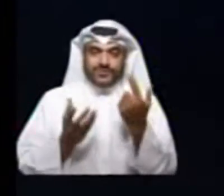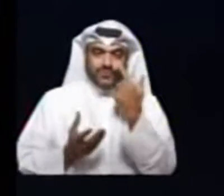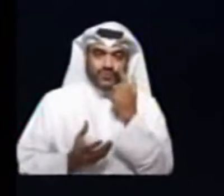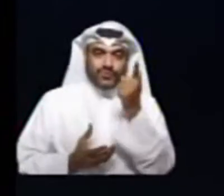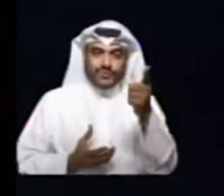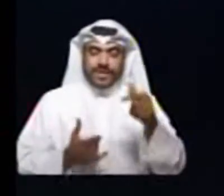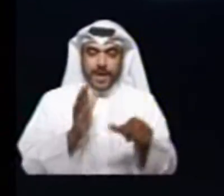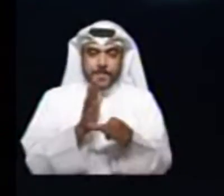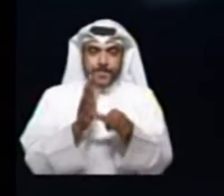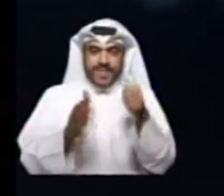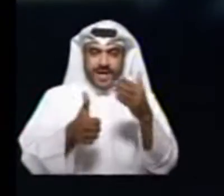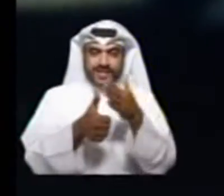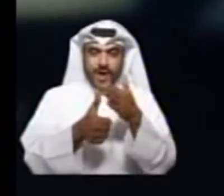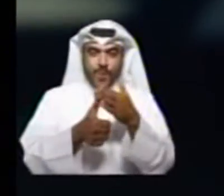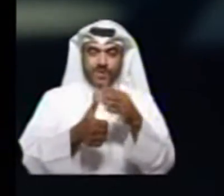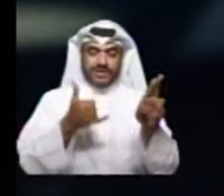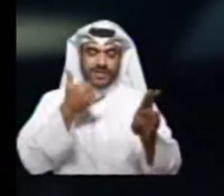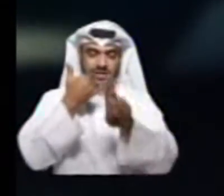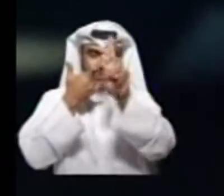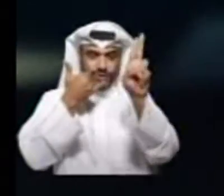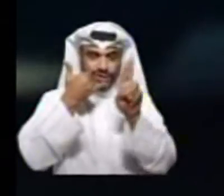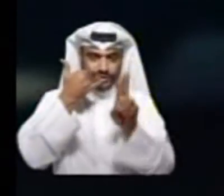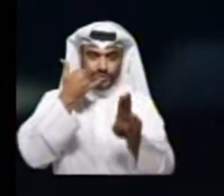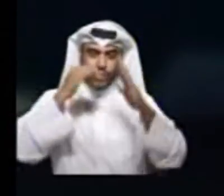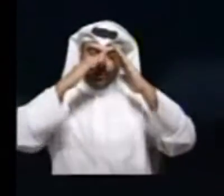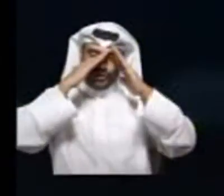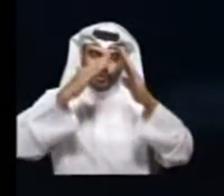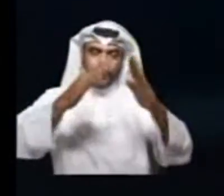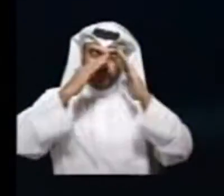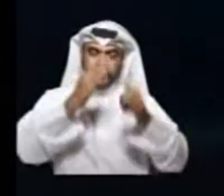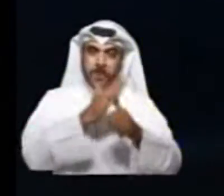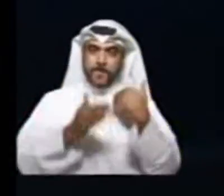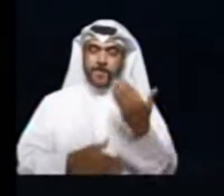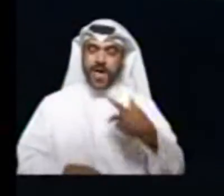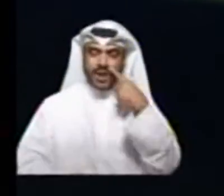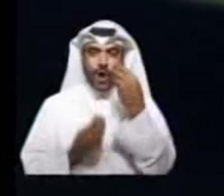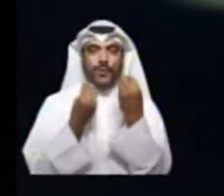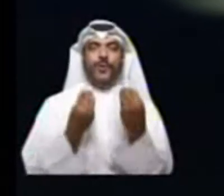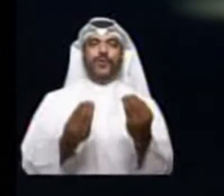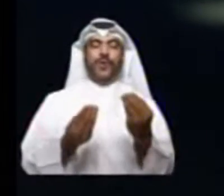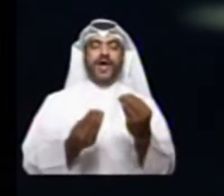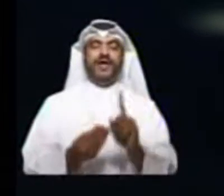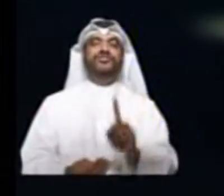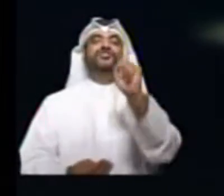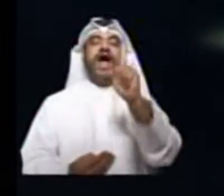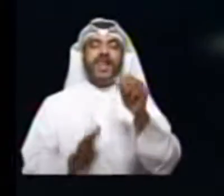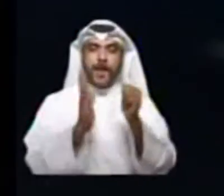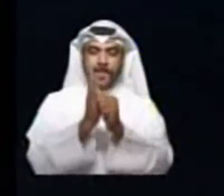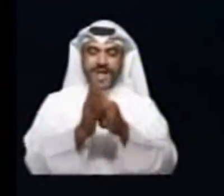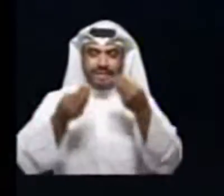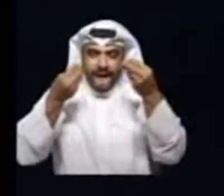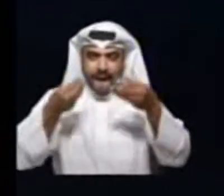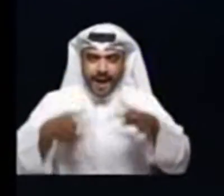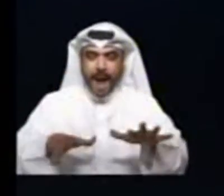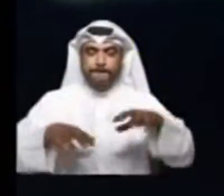الاقتصادية. بداية معالي الوزيرة، نشكر لكم هذه البادرة الجميلة في تعويض المواطنين عن الأضرار